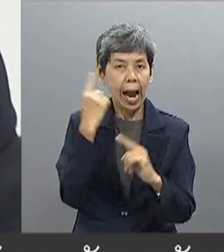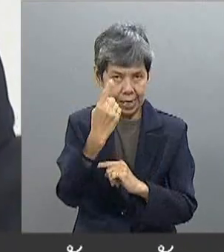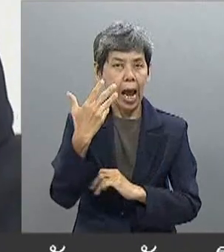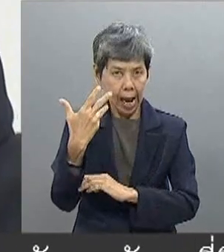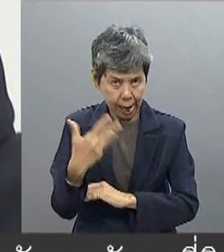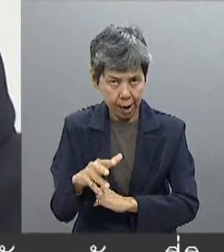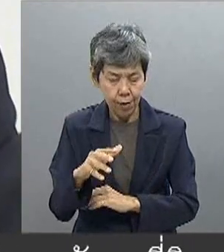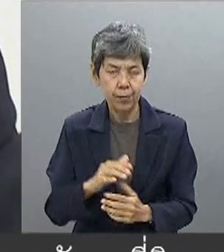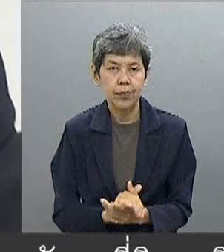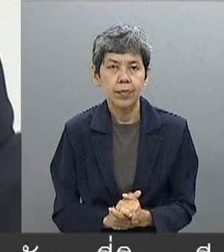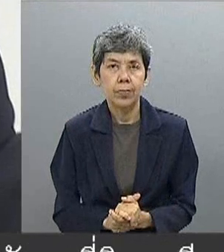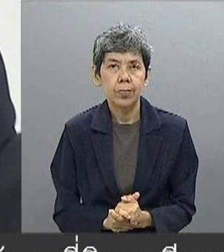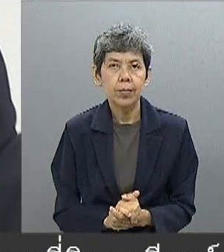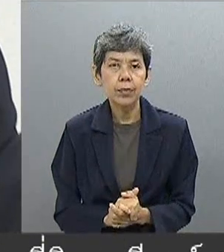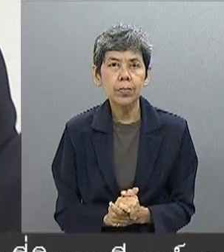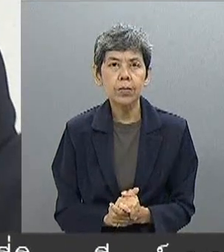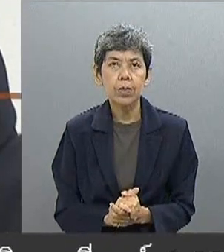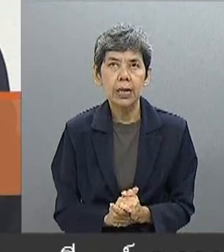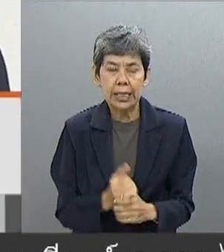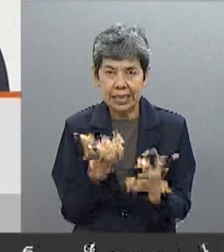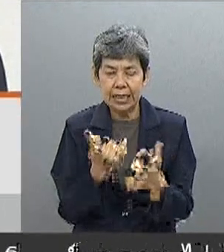ล้านบาทนะคะซึ่งเป็นงบประมาณฟื้นฟูเศรษฐกิจที่ตอนนี้วางรอท่องเที่ยวเอาไว้แล้วค่ะสึก3กำลังอยู่ระหว่างพิจารณากันอยู่ระหว่างกระทรวงท่องเที่ยวทททและประชุมกันครับนะครับให้ยืมคูปองอะไรที่มีข่าวไปอยู่บ้างยังไม่กลับมานะครับถ้าได้กลับมามีรายละเอียดเพิ่มเติมก็จะเล่าให้ฟังนะยะ